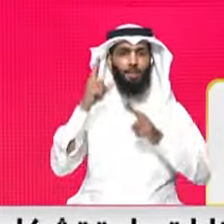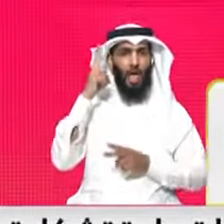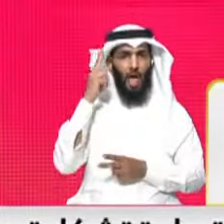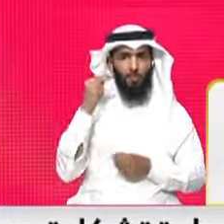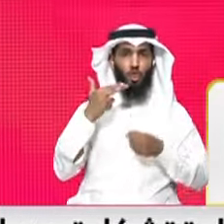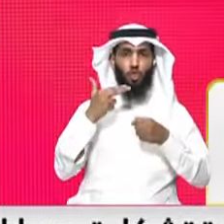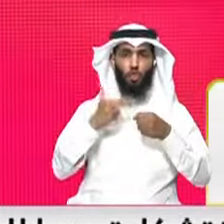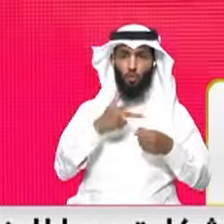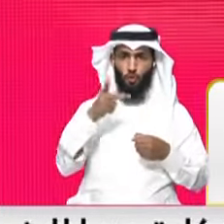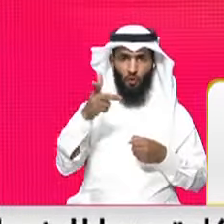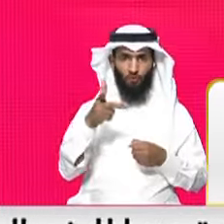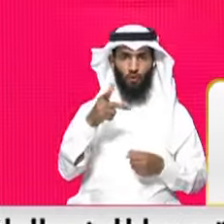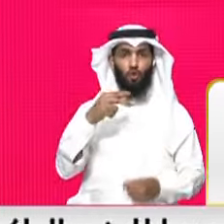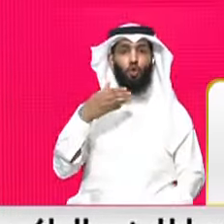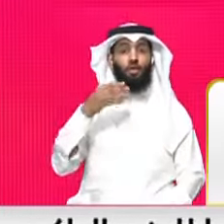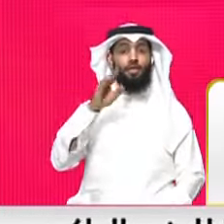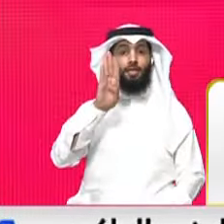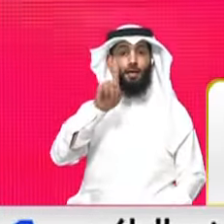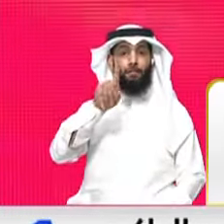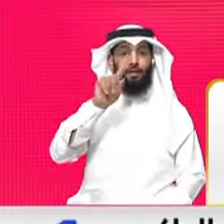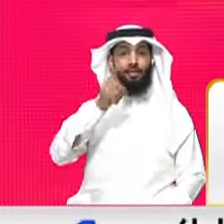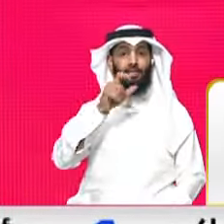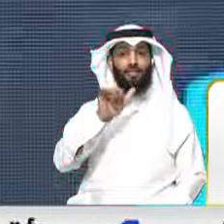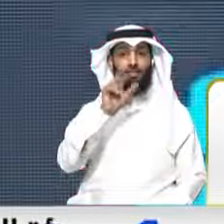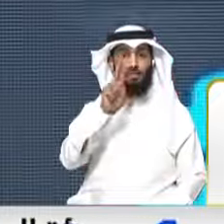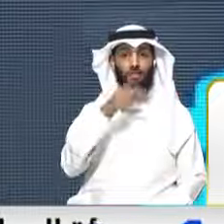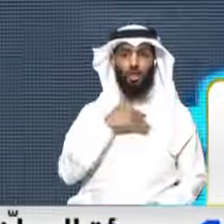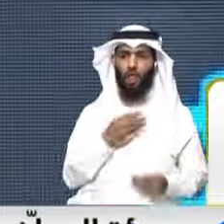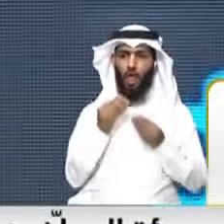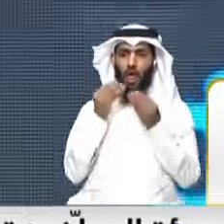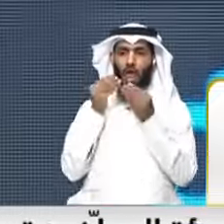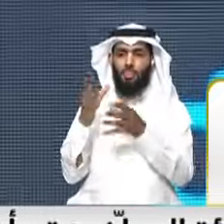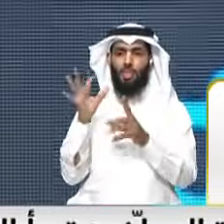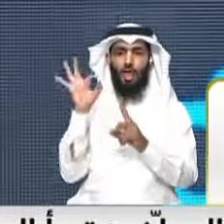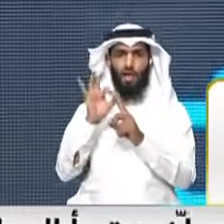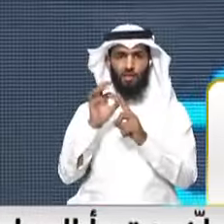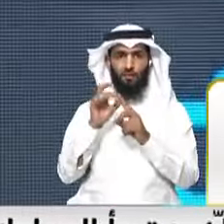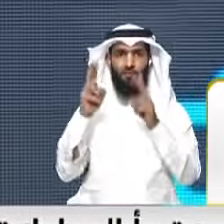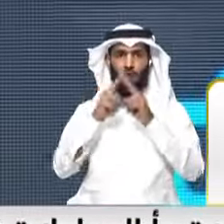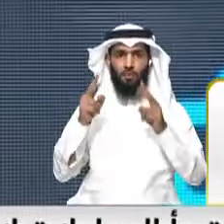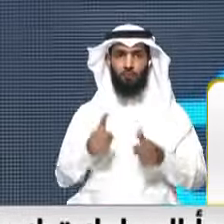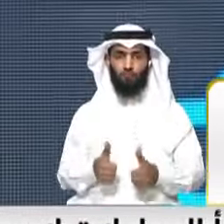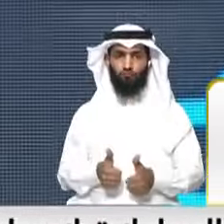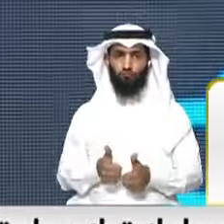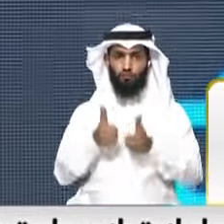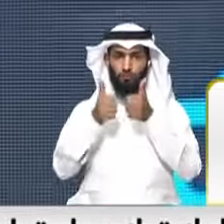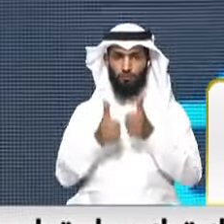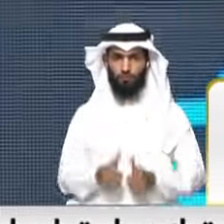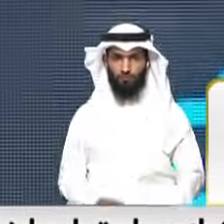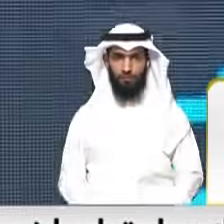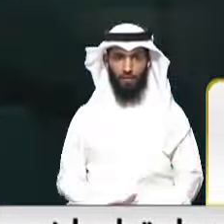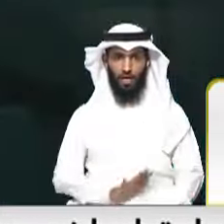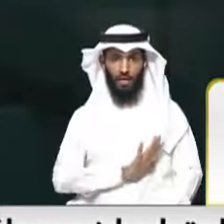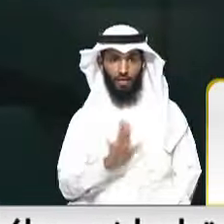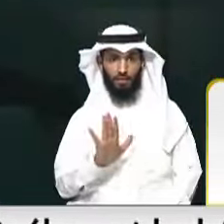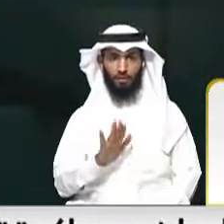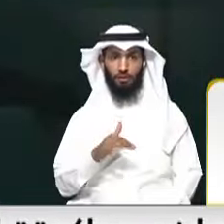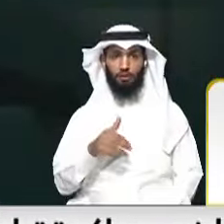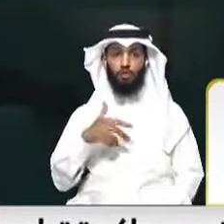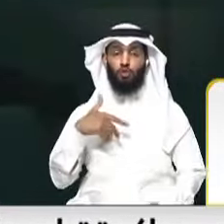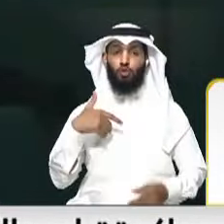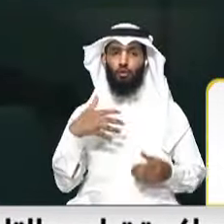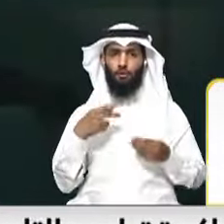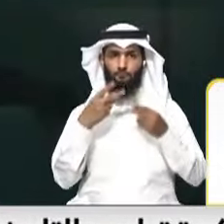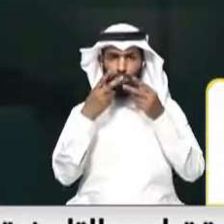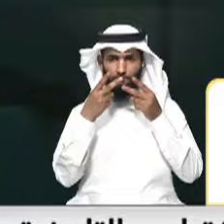منخفض الكبريت اللازم لإنتاج الكهرباء. بعد ذلك قدم أعضاء المجلس الاستشاري للشباب في مصفات الزور